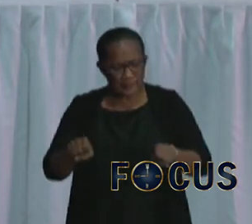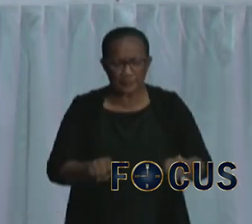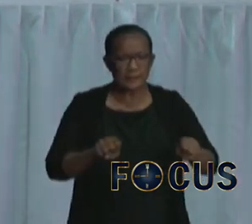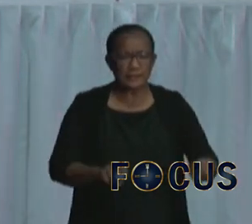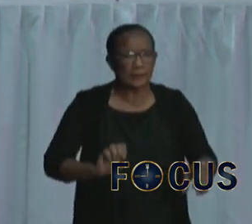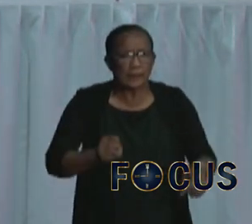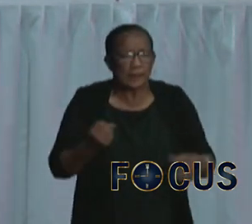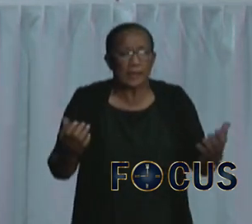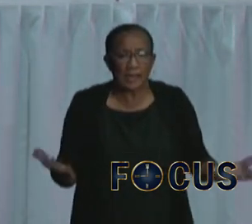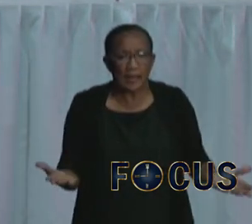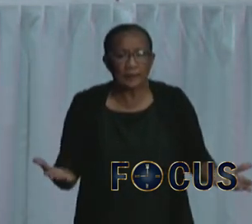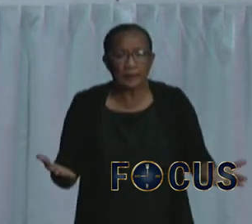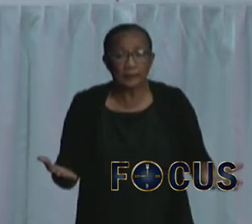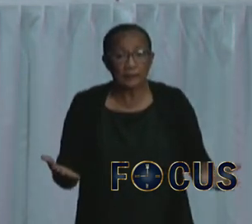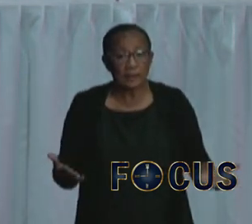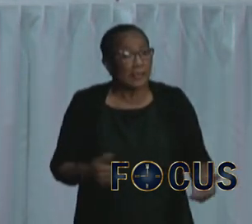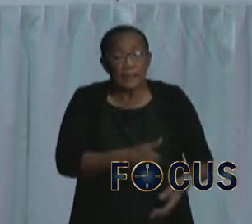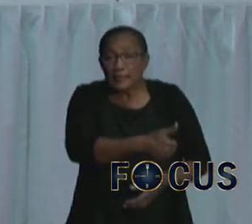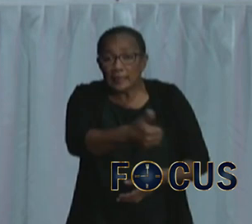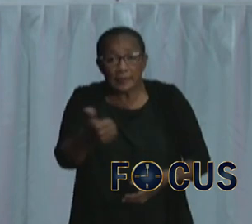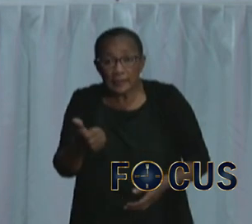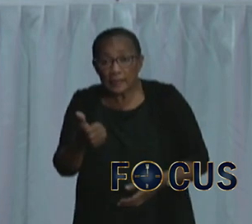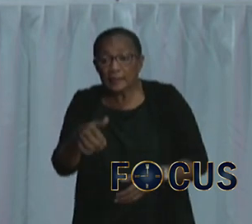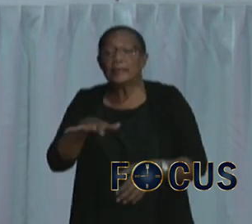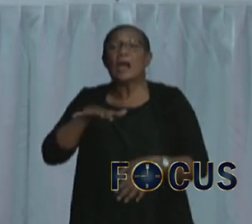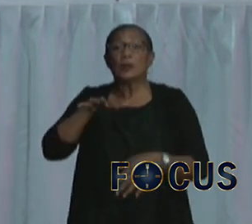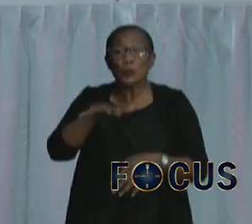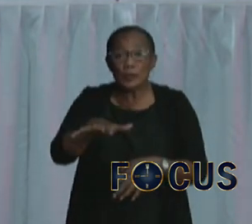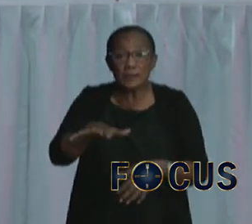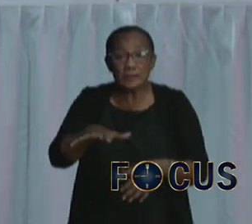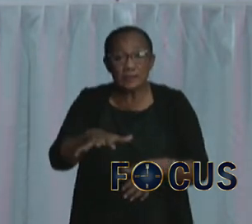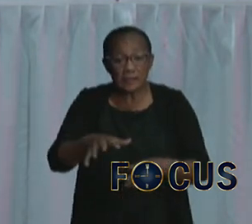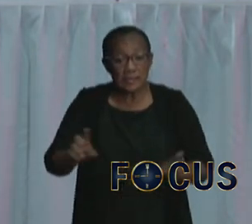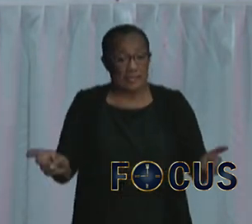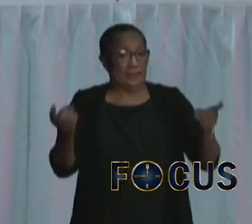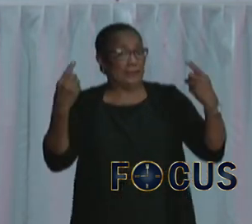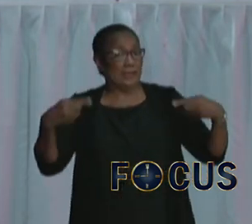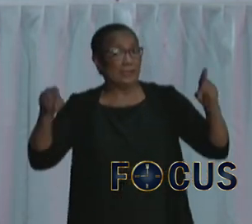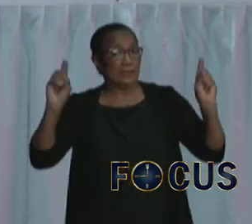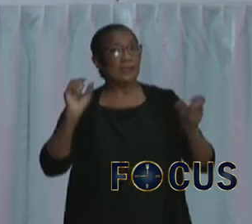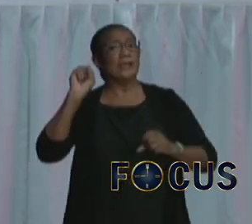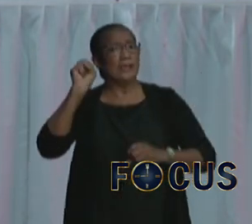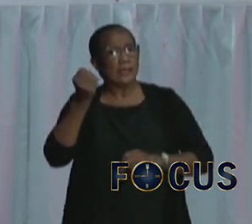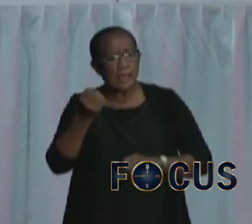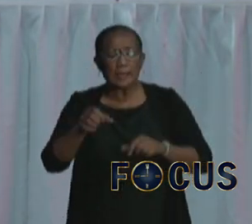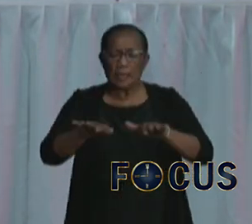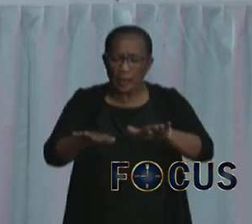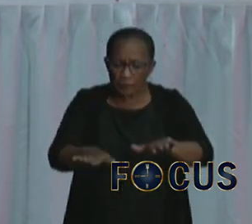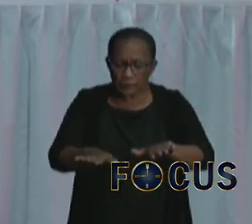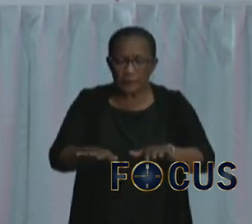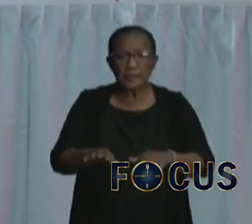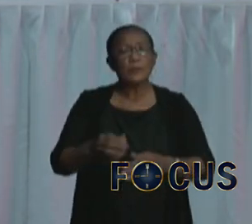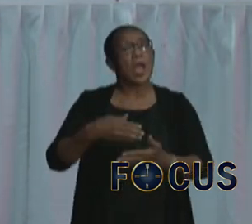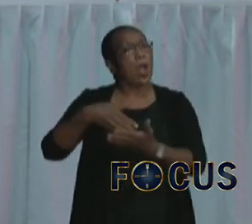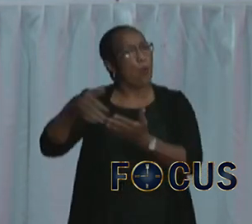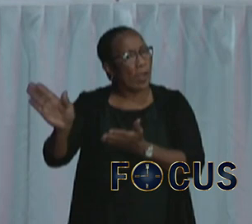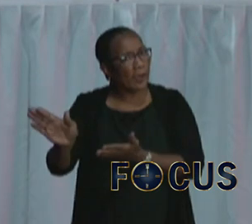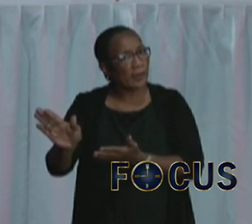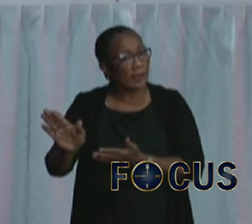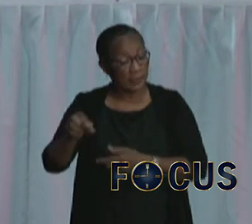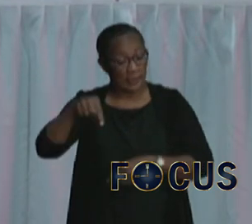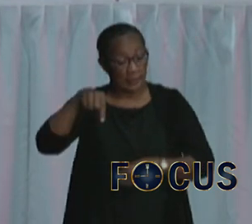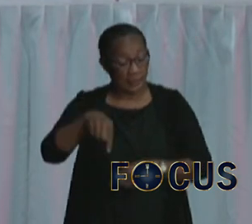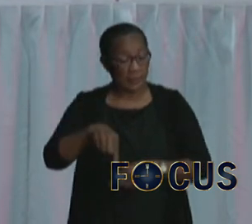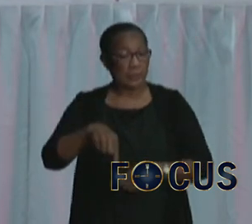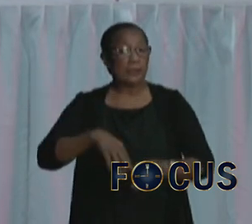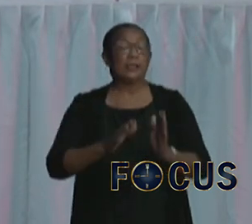allen een dienst bijwonen en ook daar uitgebreid gaan zingen. Je kunt afscheid nemen en weer vertrekken. Dat zijn de dingen die wij in